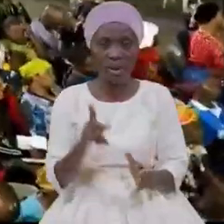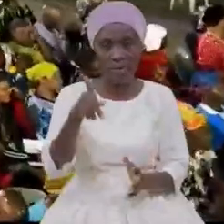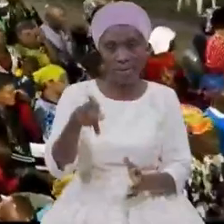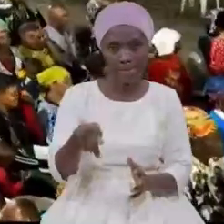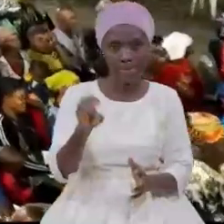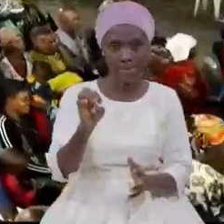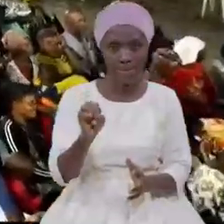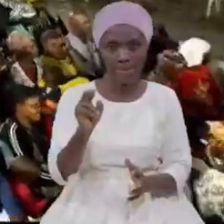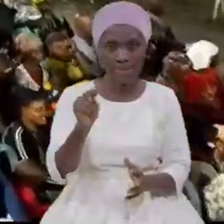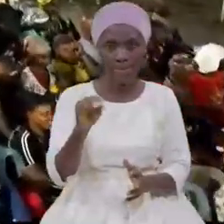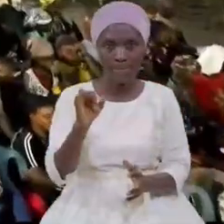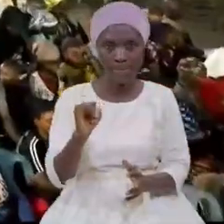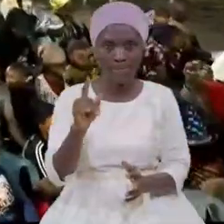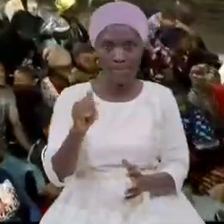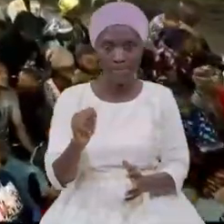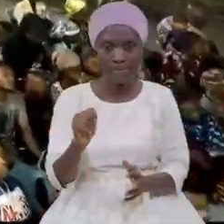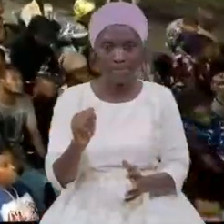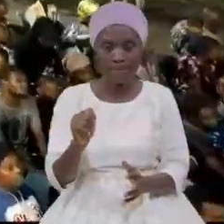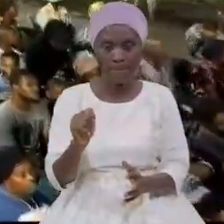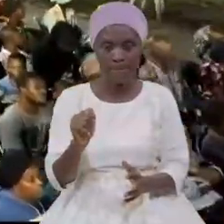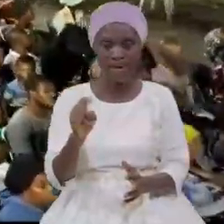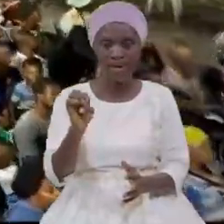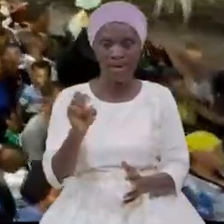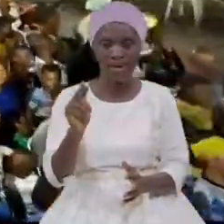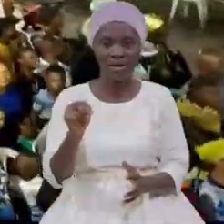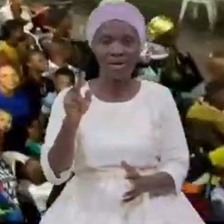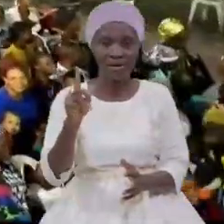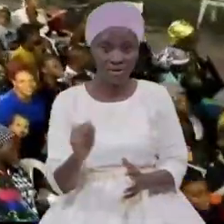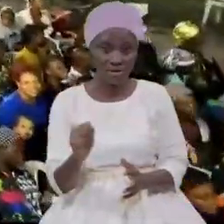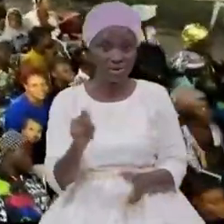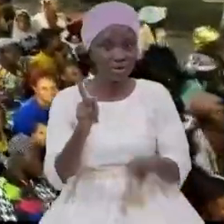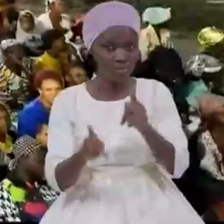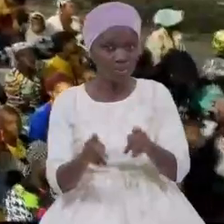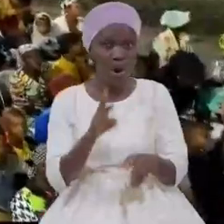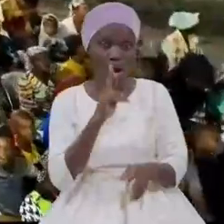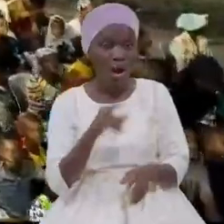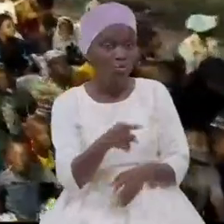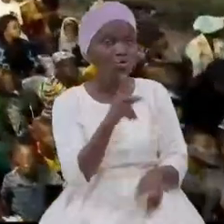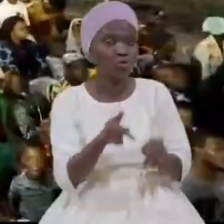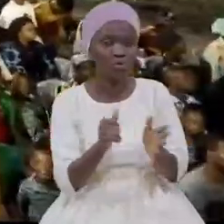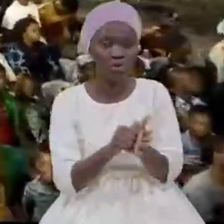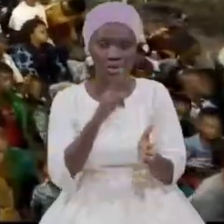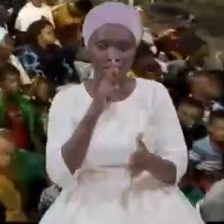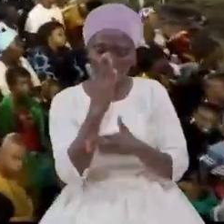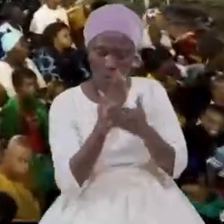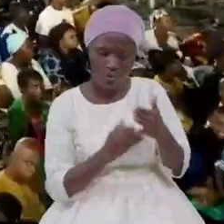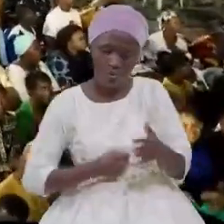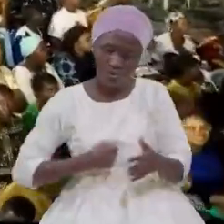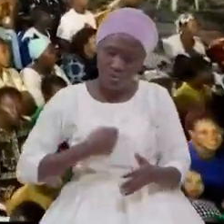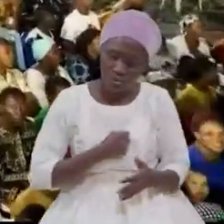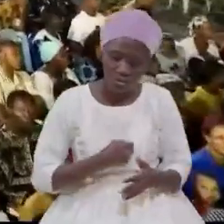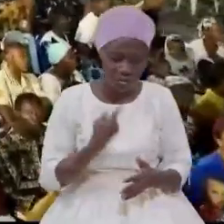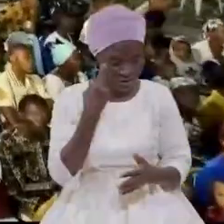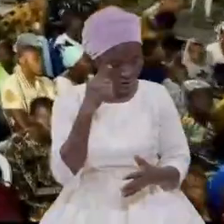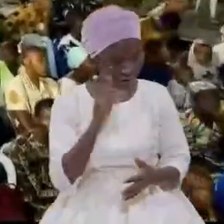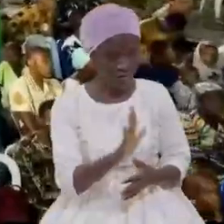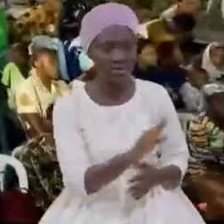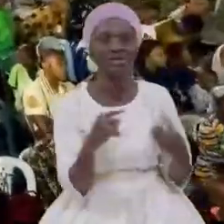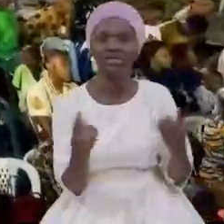Nous parlons donc des pénitents d'abord qui sont attristés pour leur péché, qui sont terriblement désolés pour leur